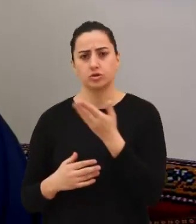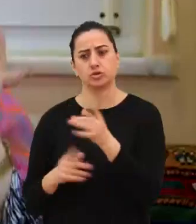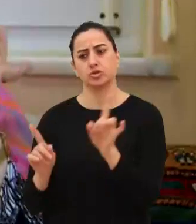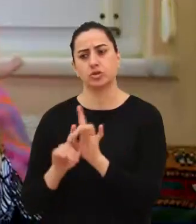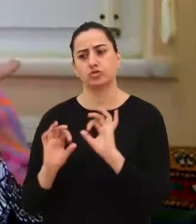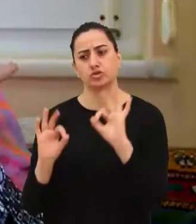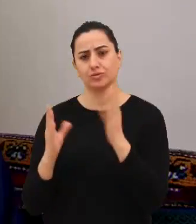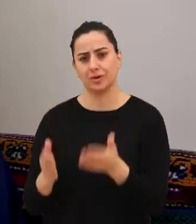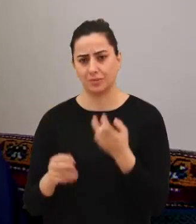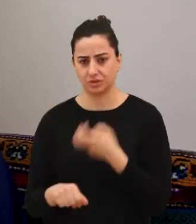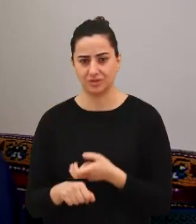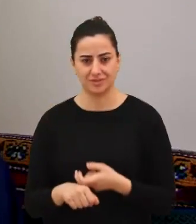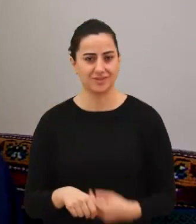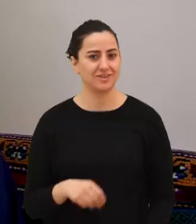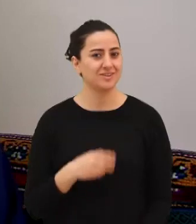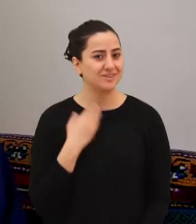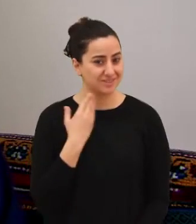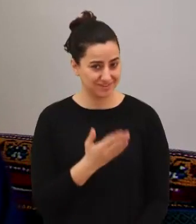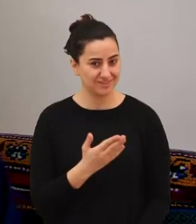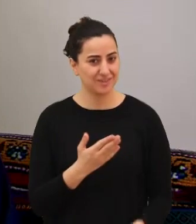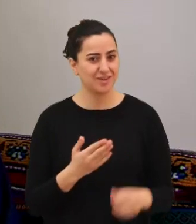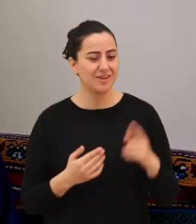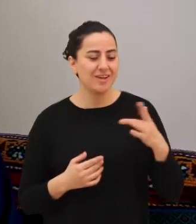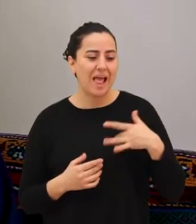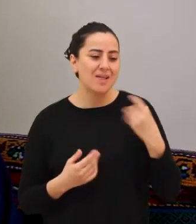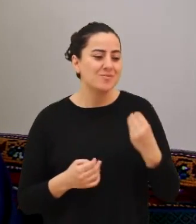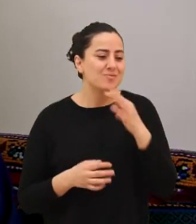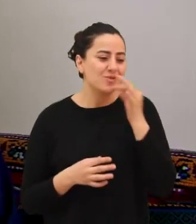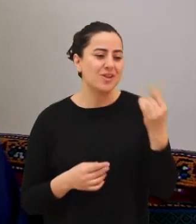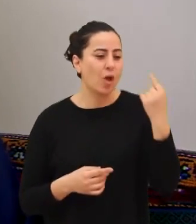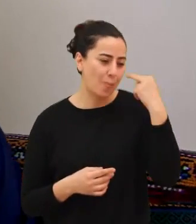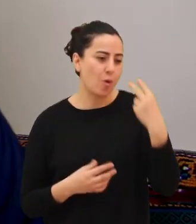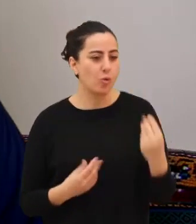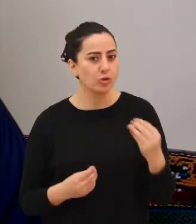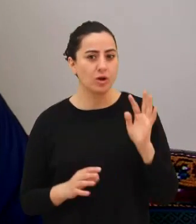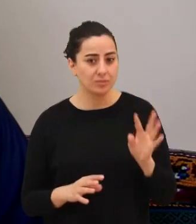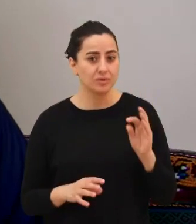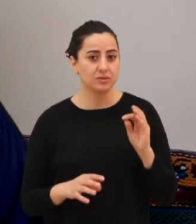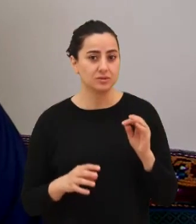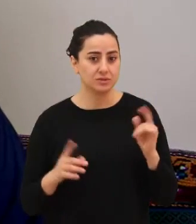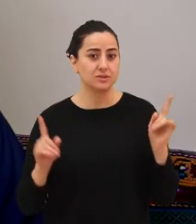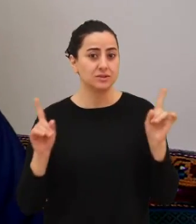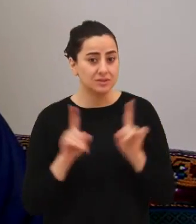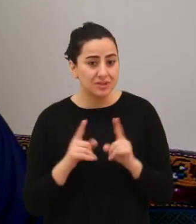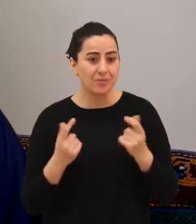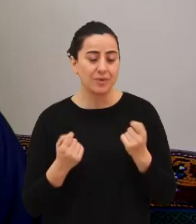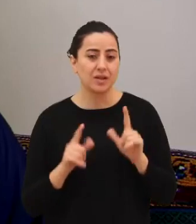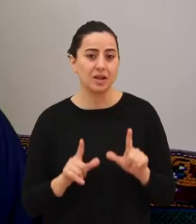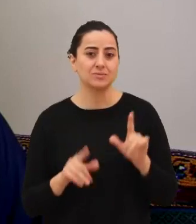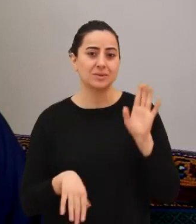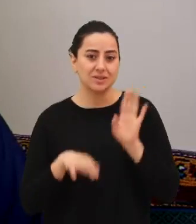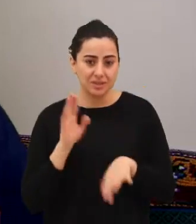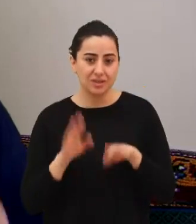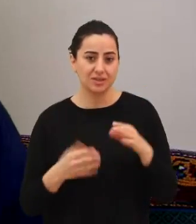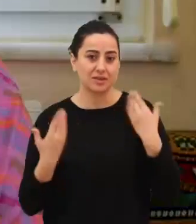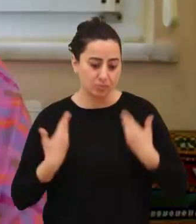gayet formdasın böyle bak. Fatmacığım, sen gönül gözüyle bakıyorsun da ondan. Yani rejim konusunda bir reklam filmi